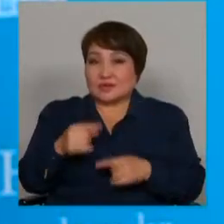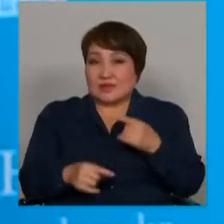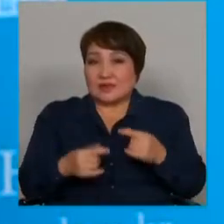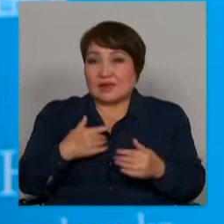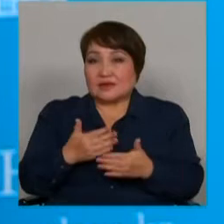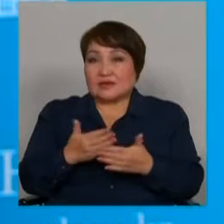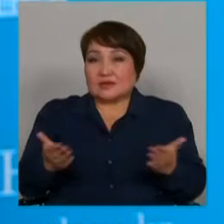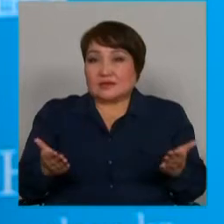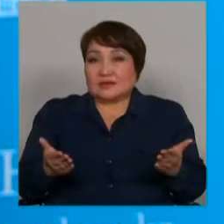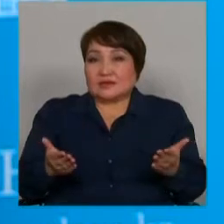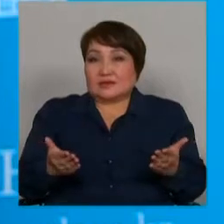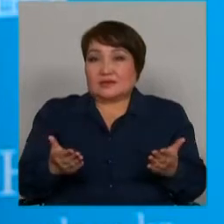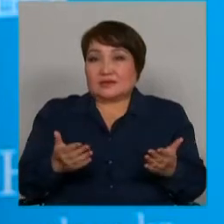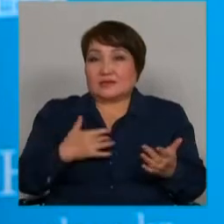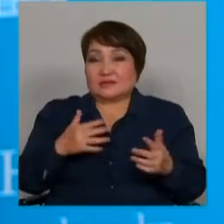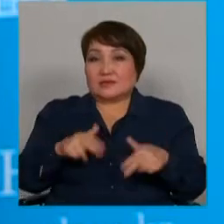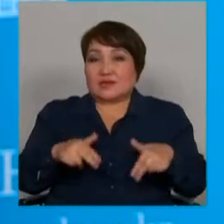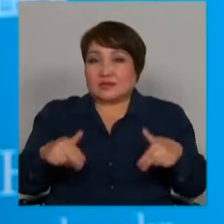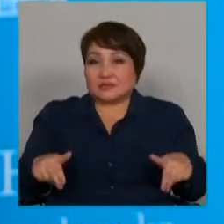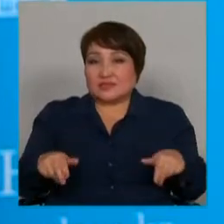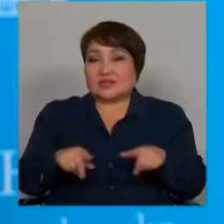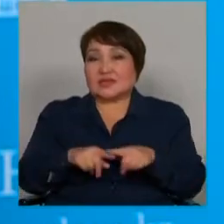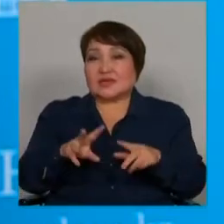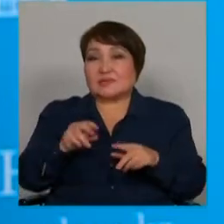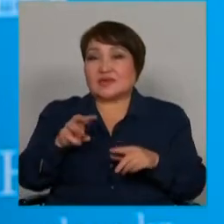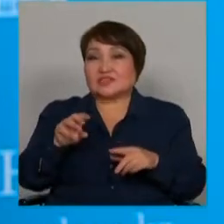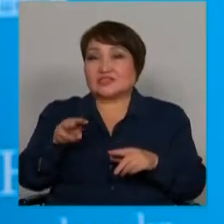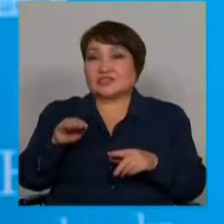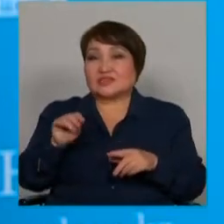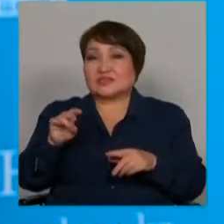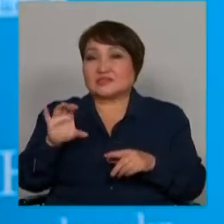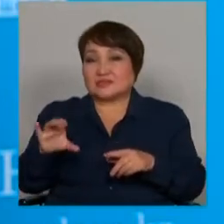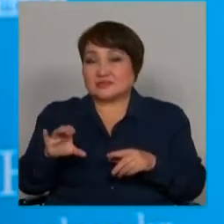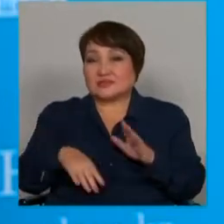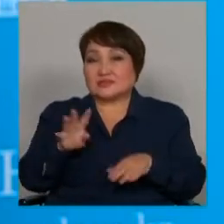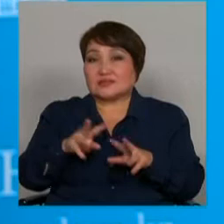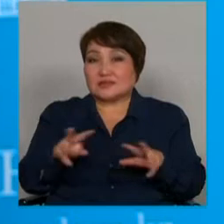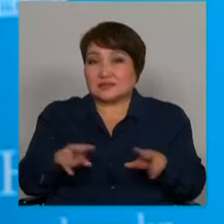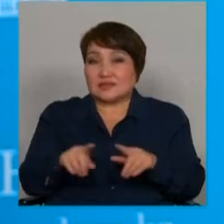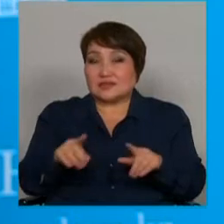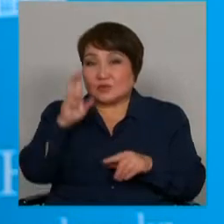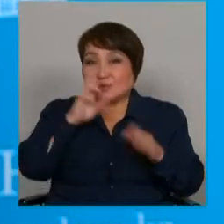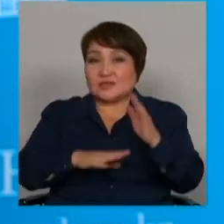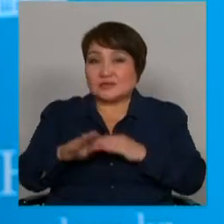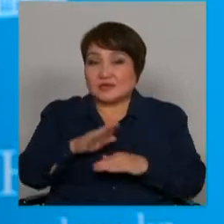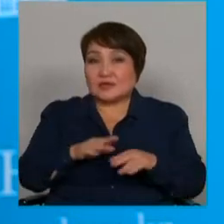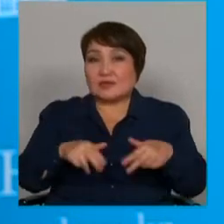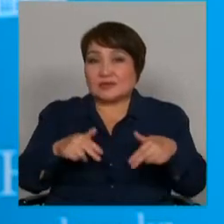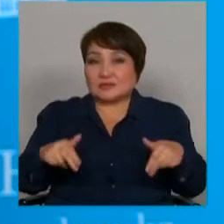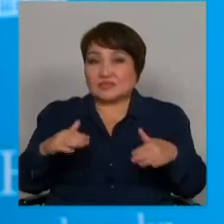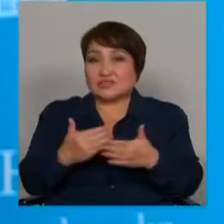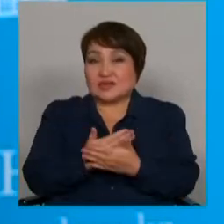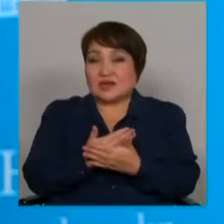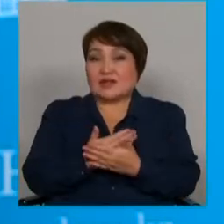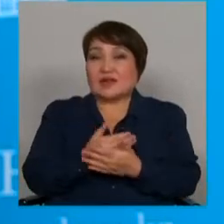алдымен біздің енді парламентке, мәжіліске, сенатқа, мәслихаттарға, үкіметке де бір жаңа адамдар